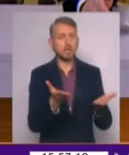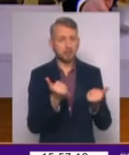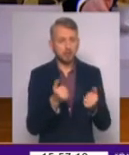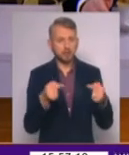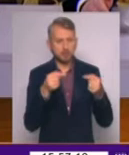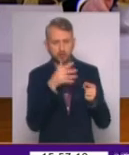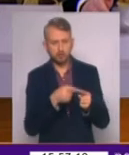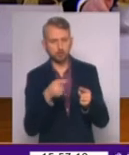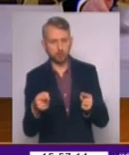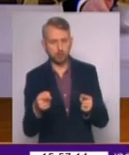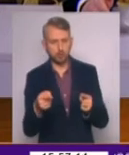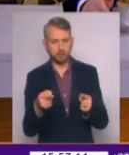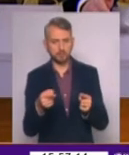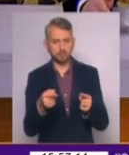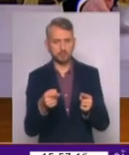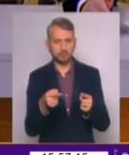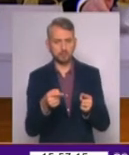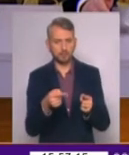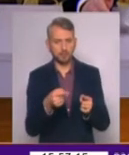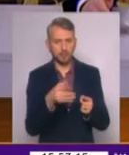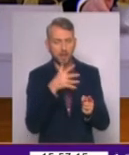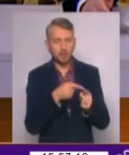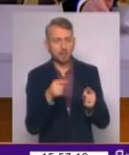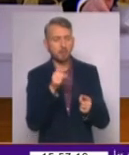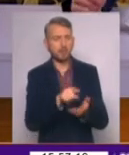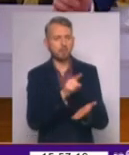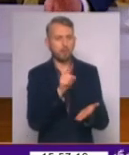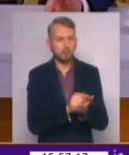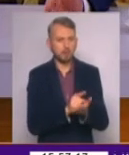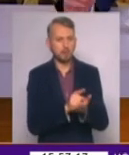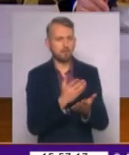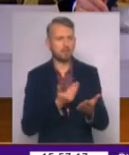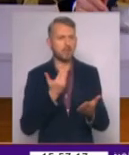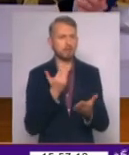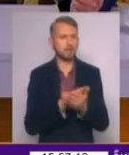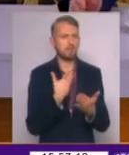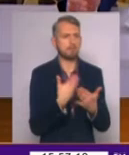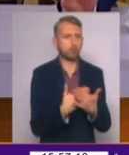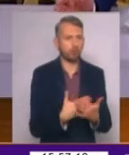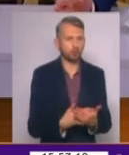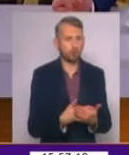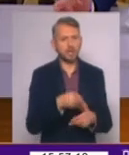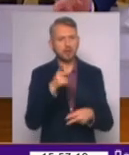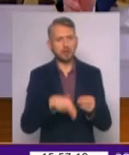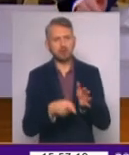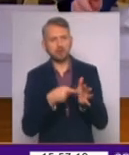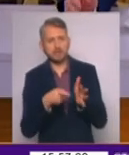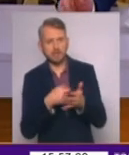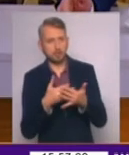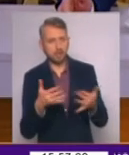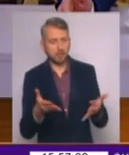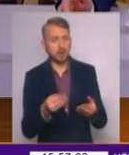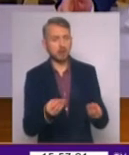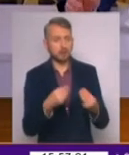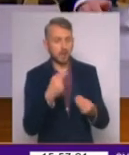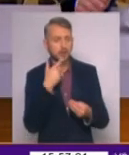визначимо срок. Термін, от ви, звичайно, так. Да, термін, ви повинні там пред'явити підозру в такий-то термін, закінчити слідство і так далі. І надати нам світ,